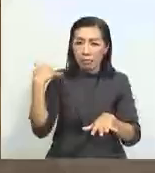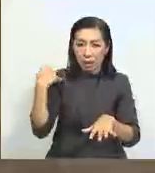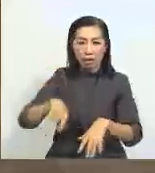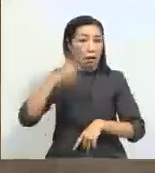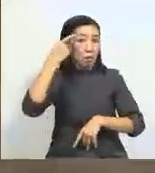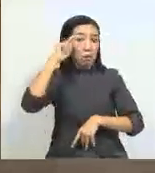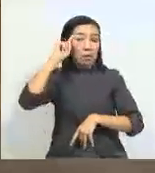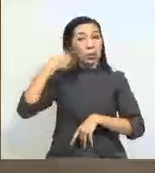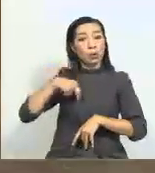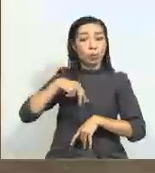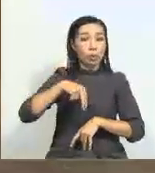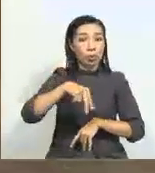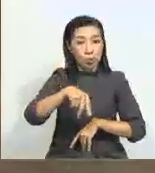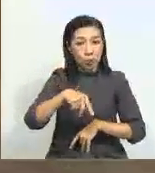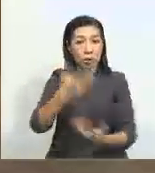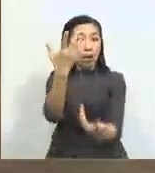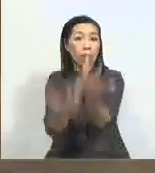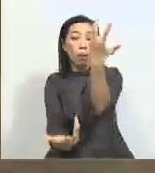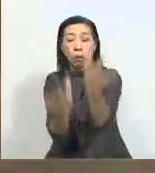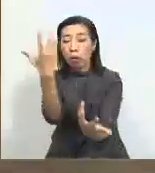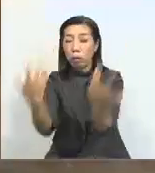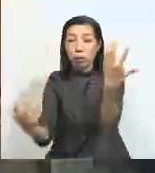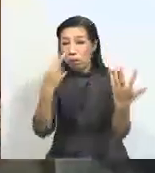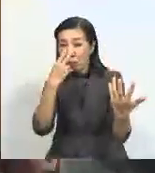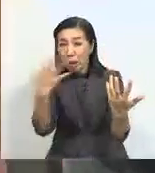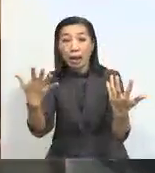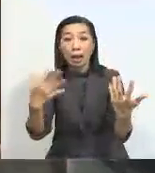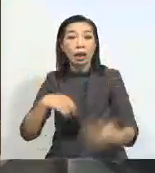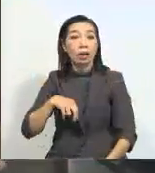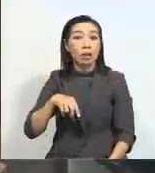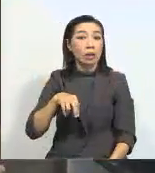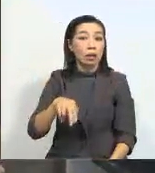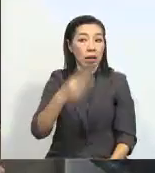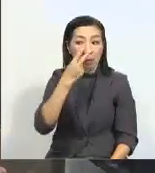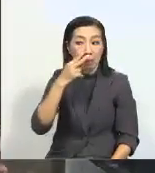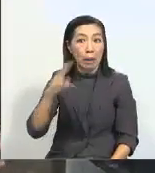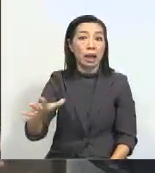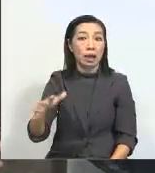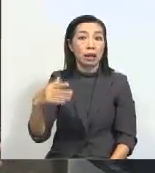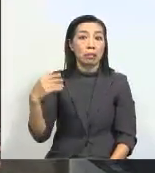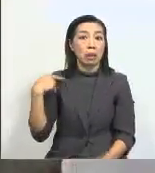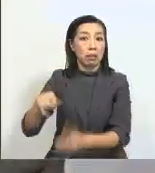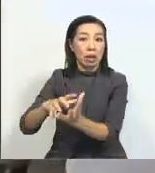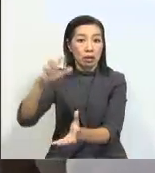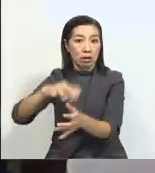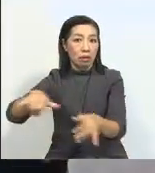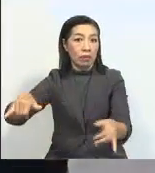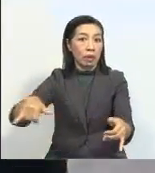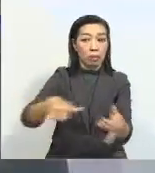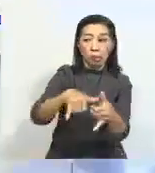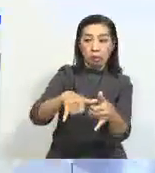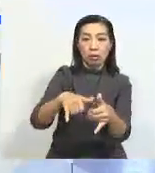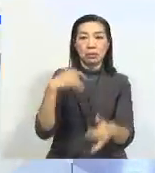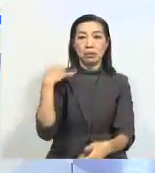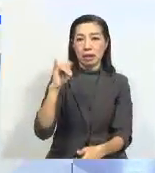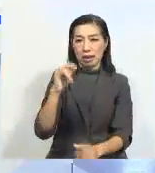น้องๆหรือว่าคนที่เข้าไปในป่าในไร่ในสวนอาจจะไม่ทันได้สังเกตก็อาจจะกลายเป็นว่าไปประสบเหตุ